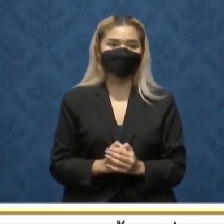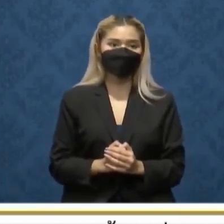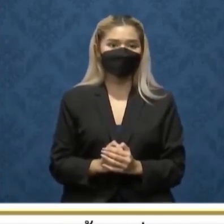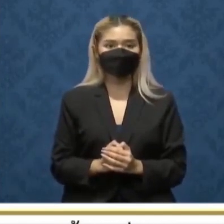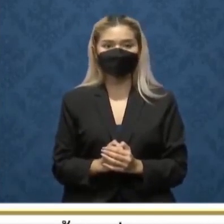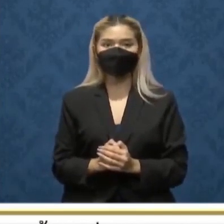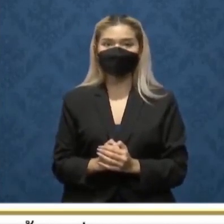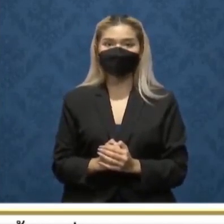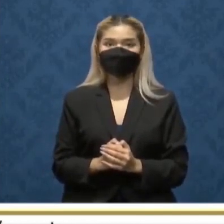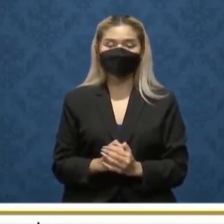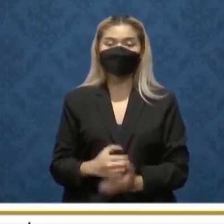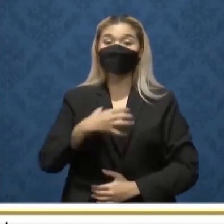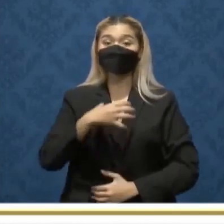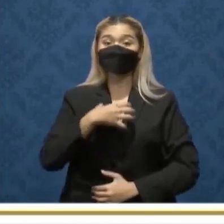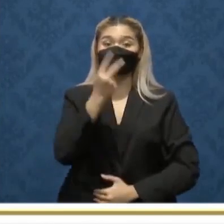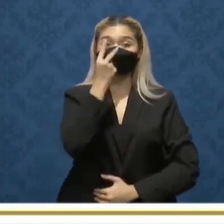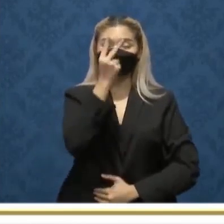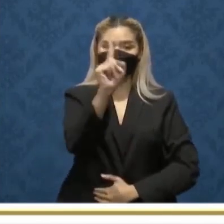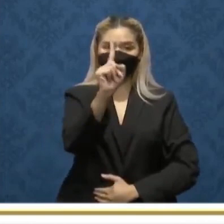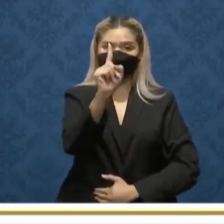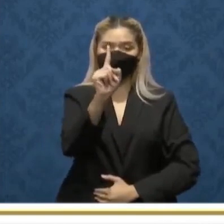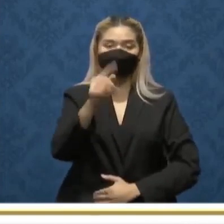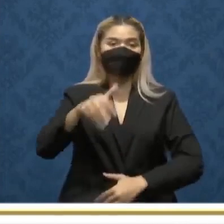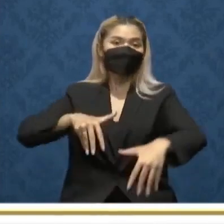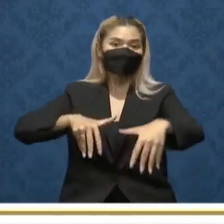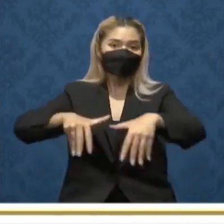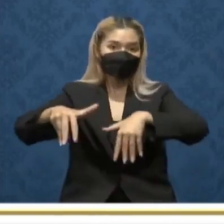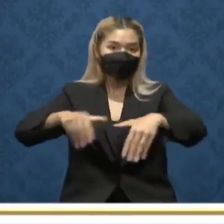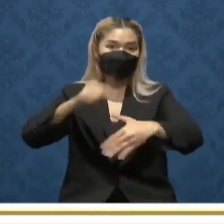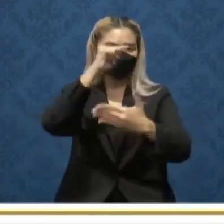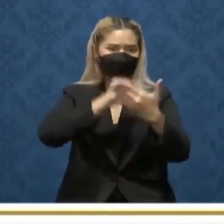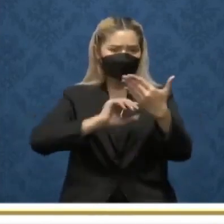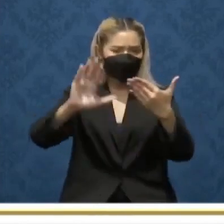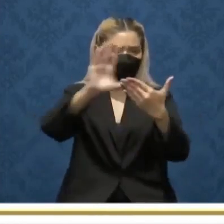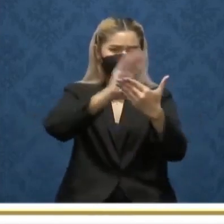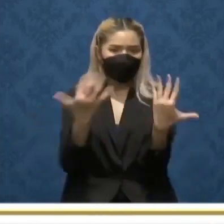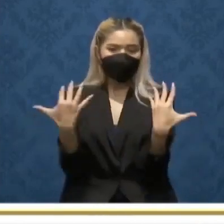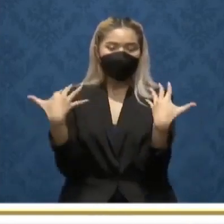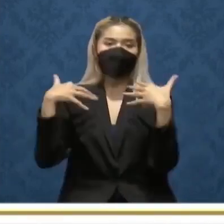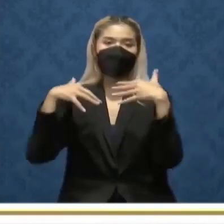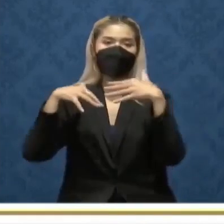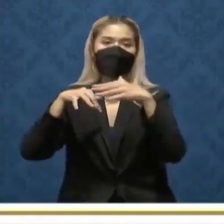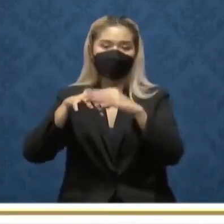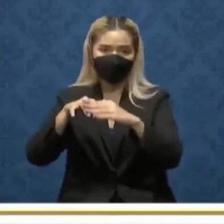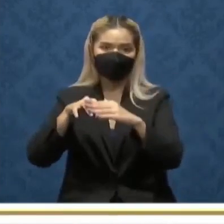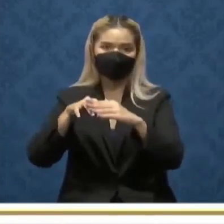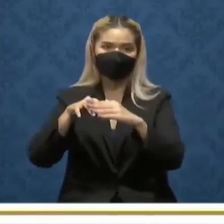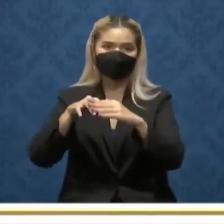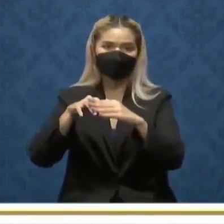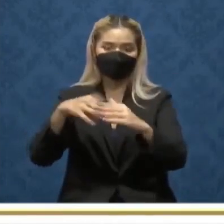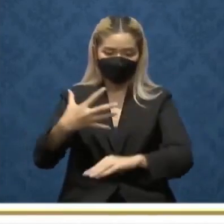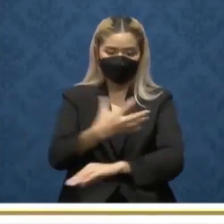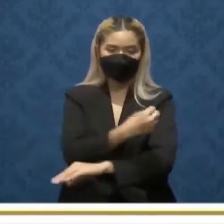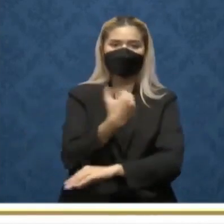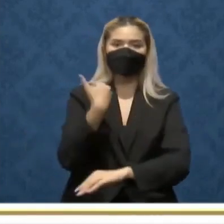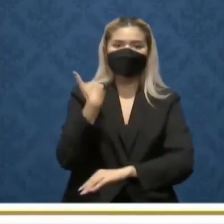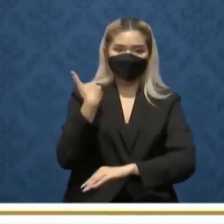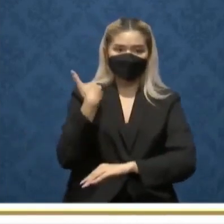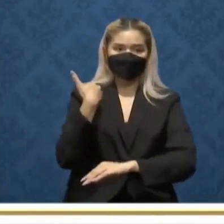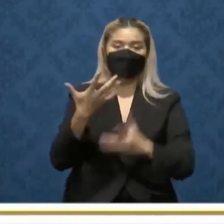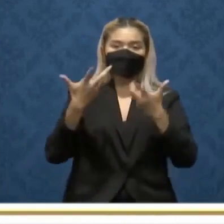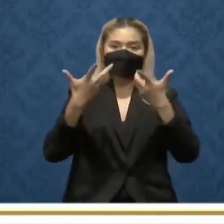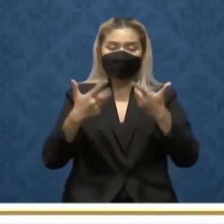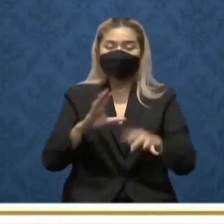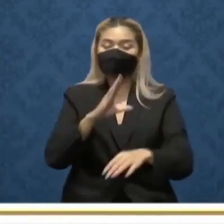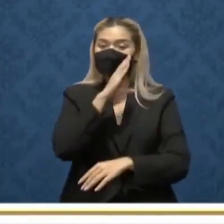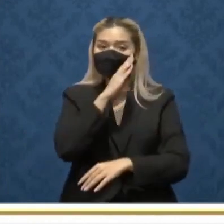การเมืองโดยที่ไม่ใช่แค่เลือกตัวแทนของเขาเข้ามาทำงานที่สภาแห่งนี้แต่กระบวนการรับฟังความคิดเห็